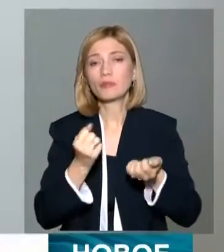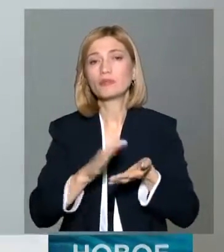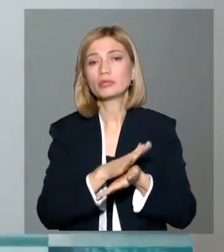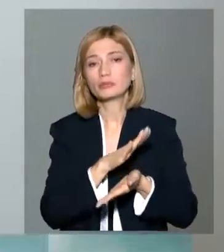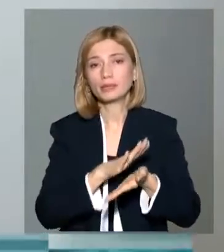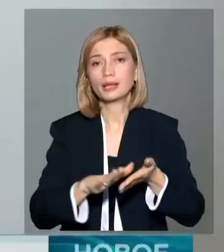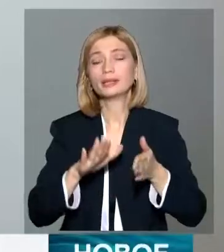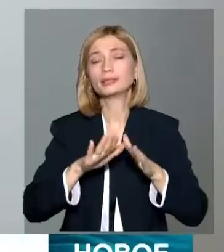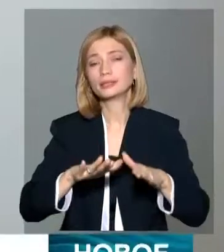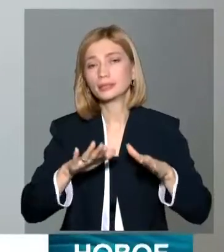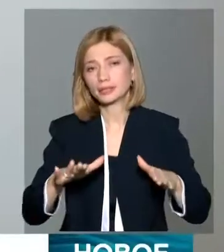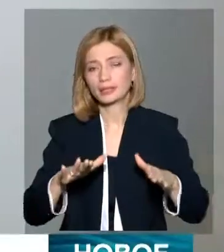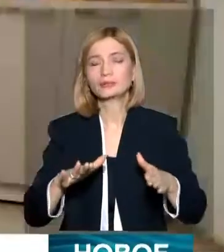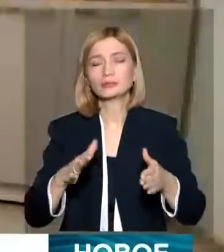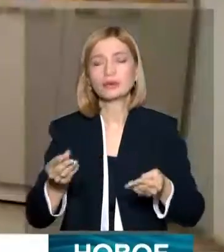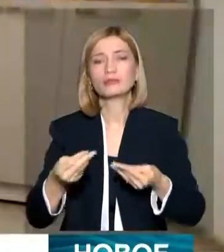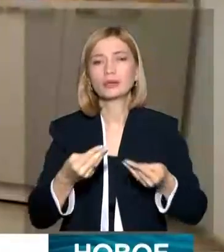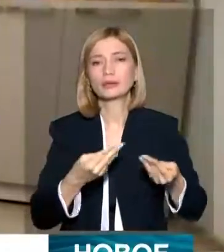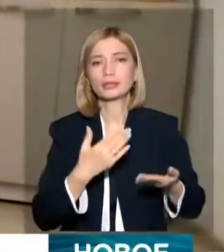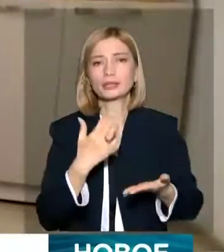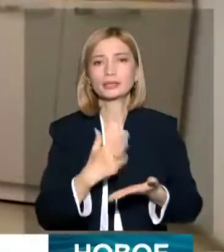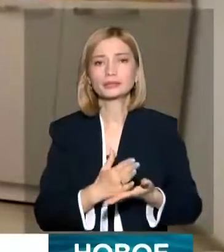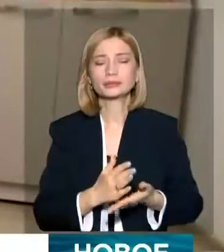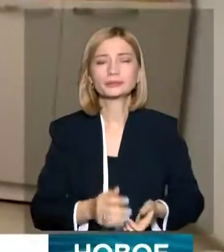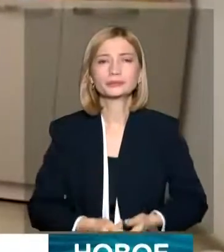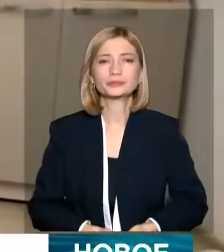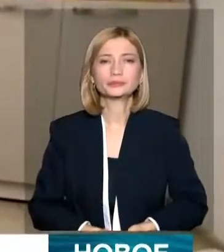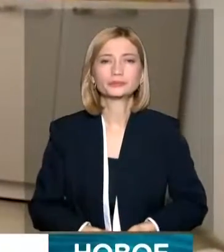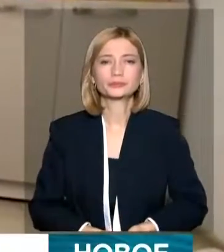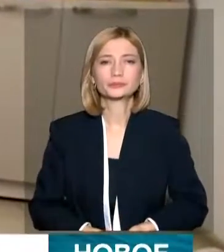из социально уязвимых семей.